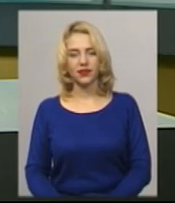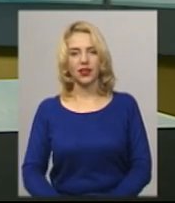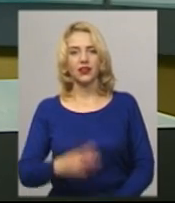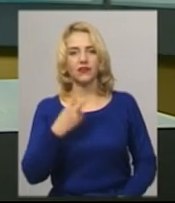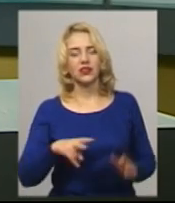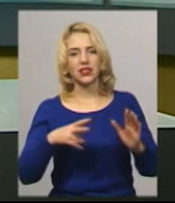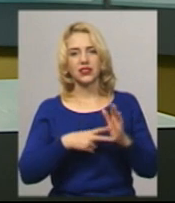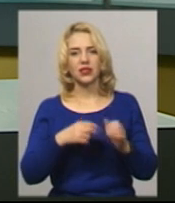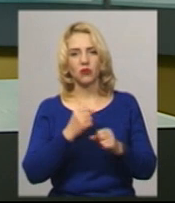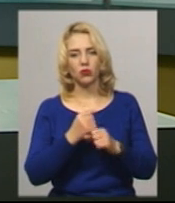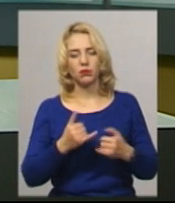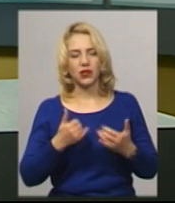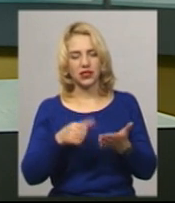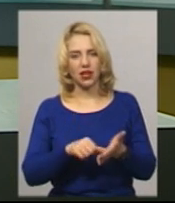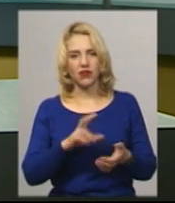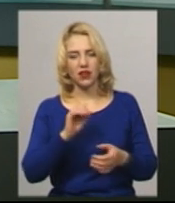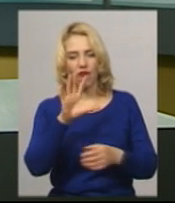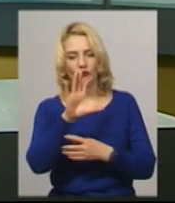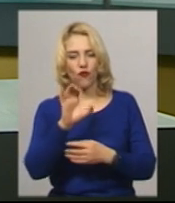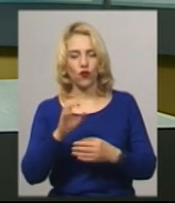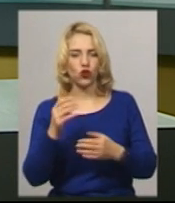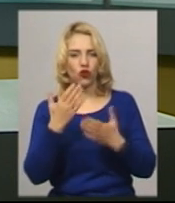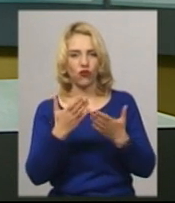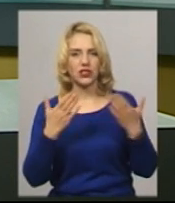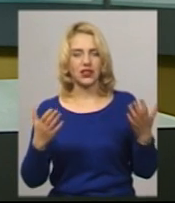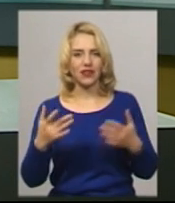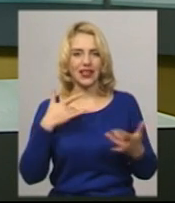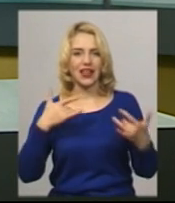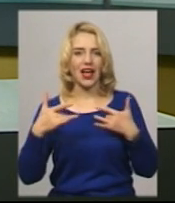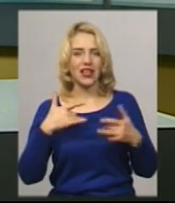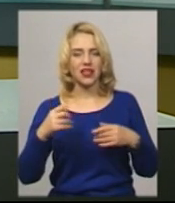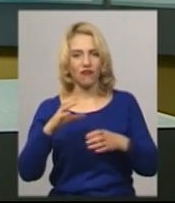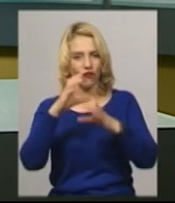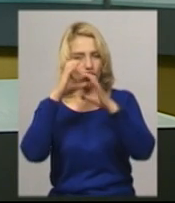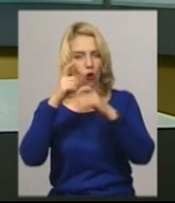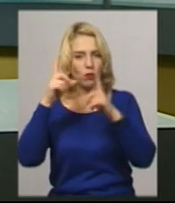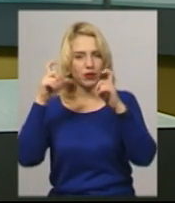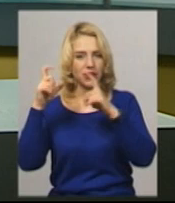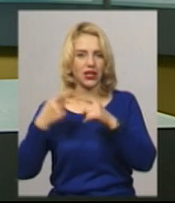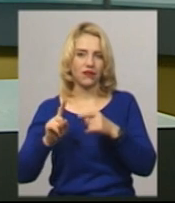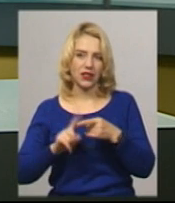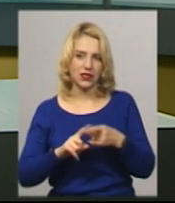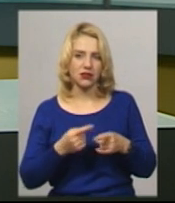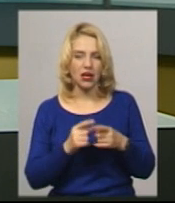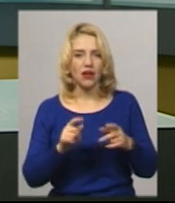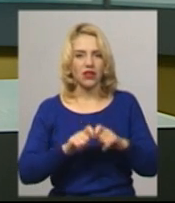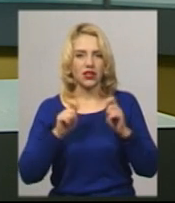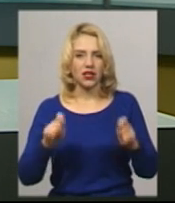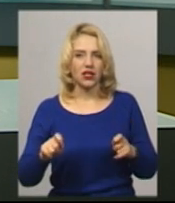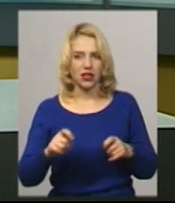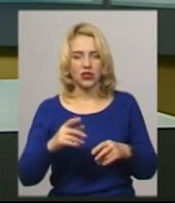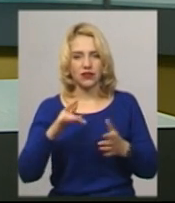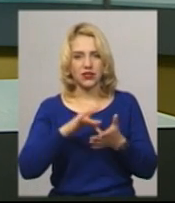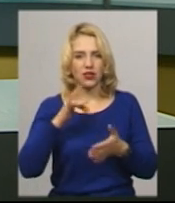Двадцять сім робіт представлено на фотовиставці «Театр в об'єктиві», що відкрилась у Хмельницькому обласному науково-методичному центрі культури